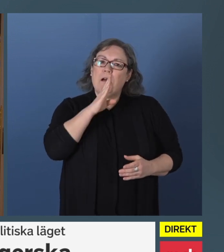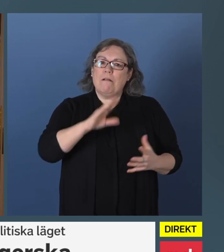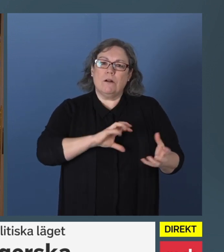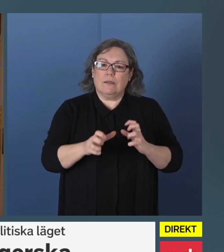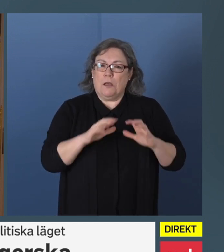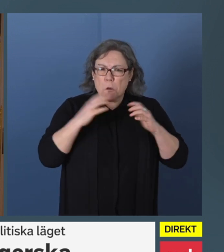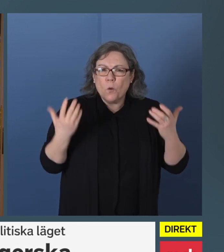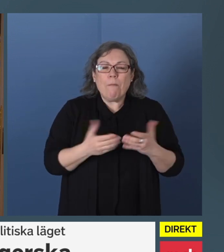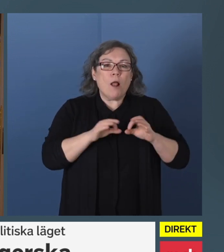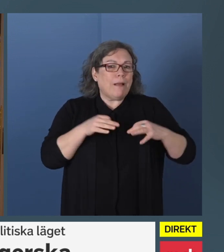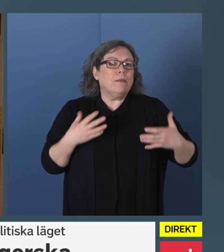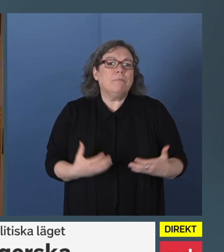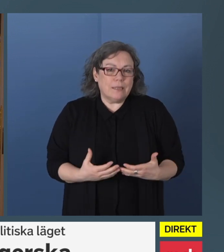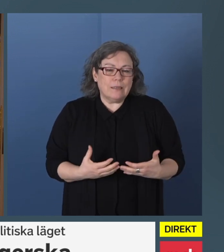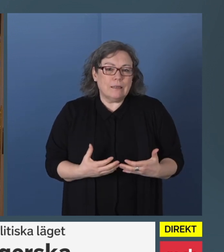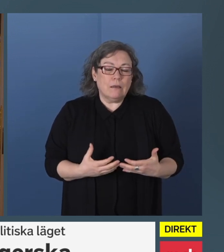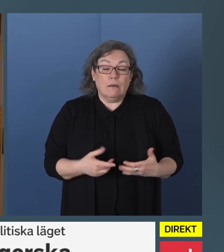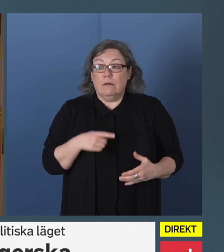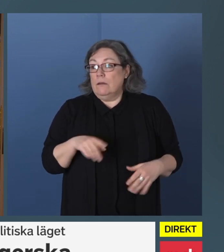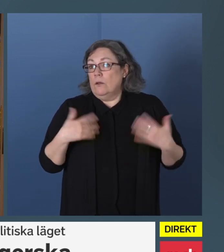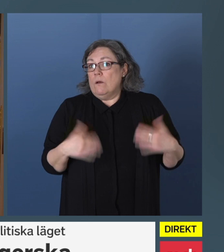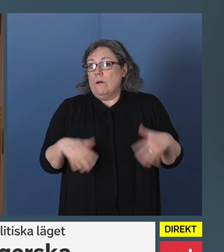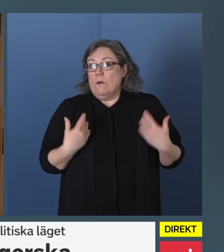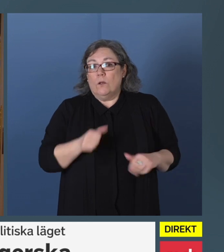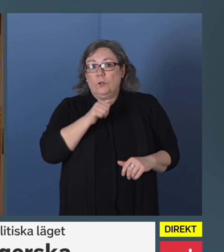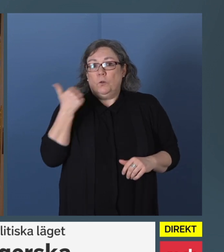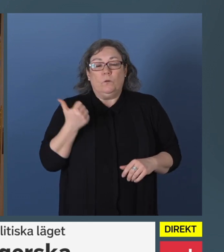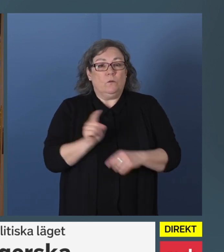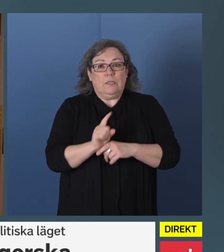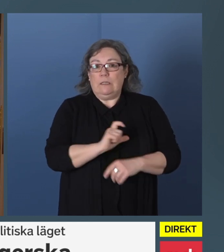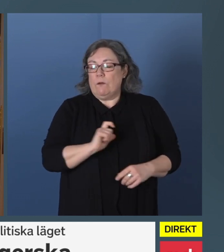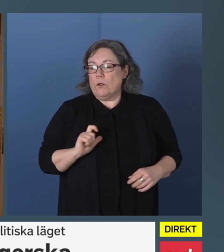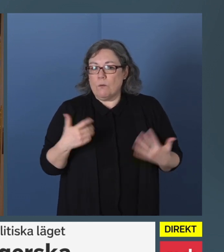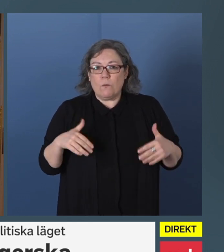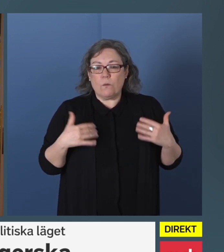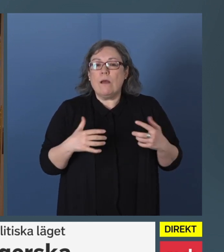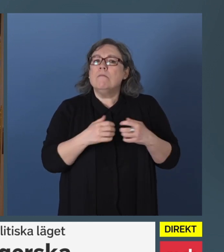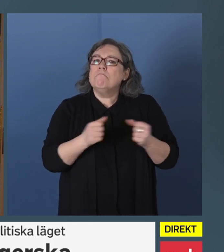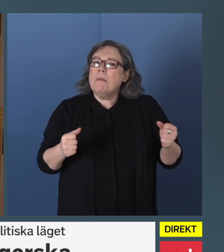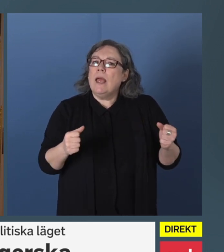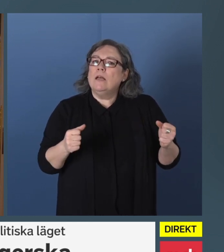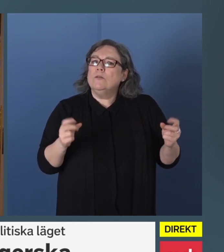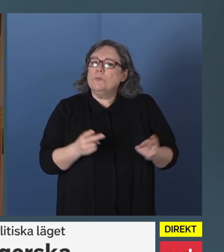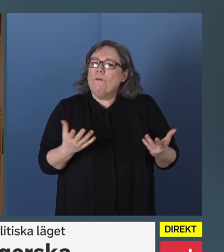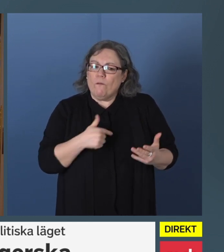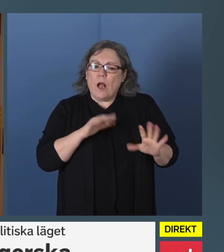pandemin. Det har varit en smärtsam och prövande tid. Men det har också gett oss viktiga lärdomar.